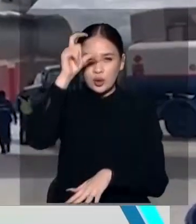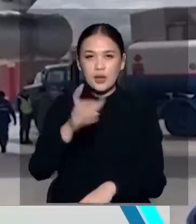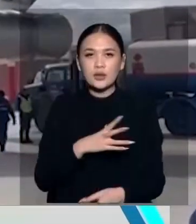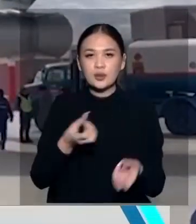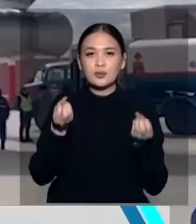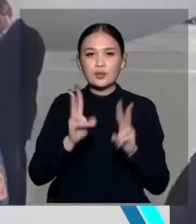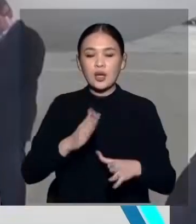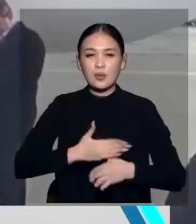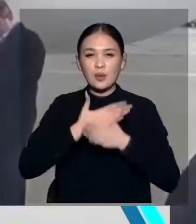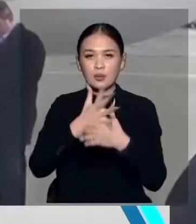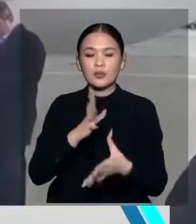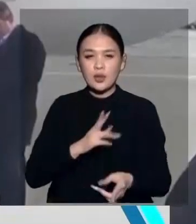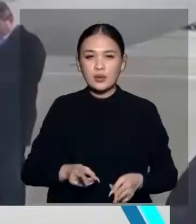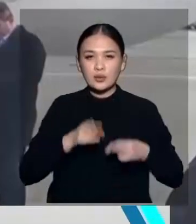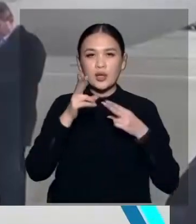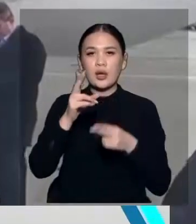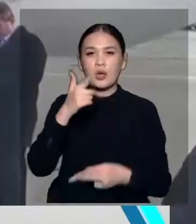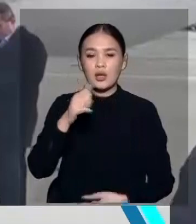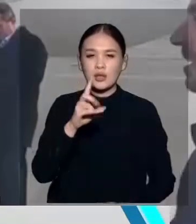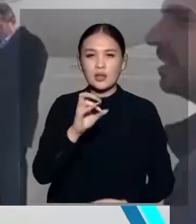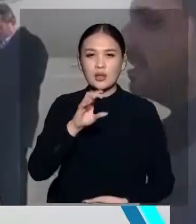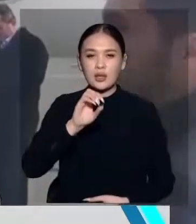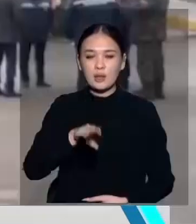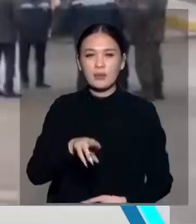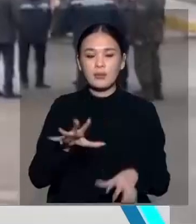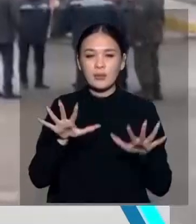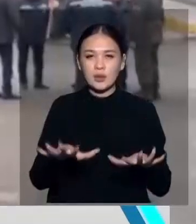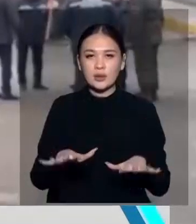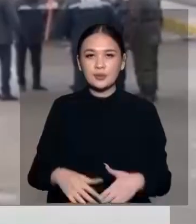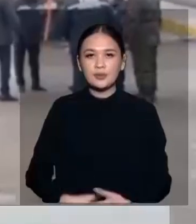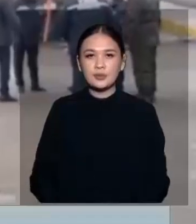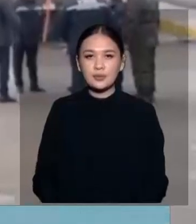спецборт который прибыл в город газиантеп Пару часов назад